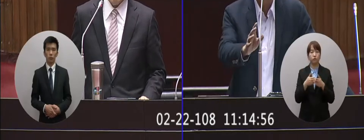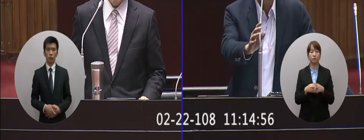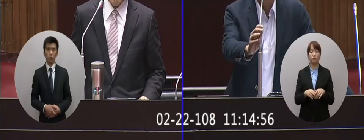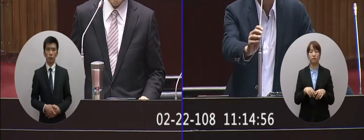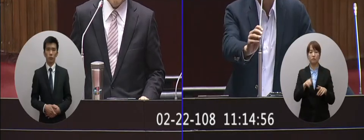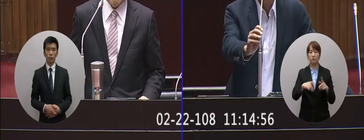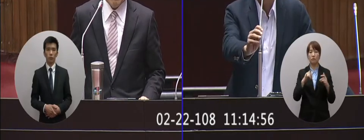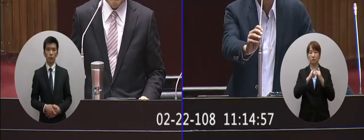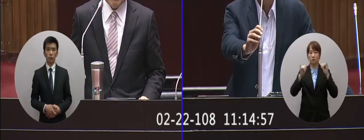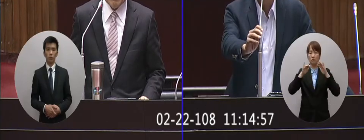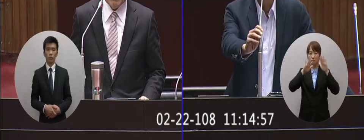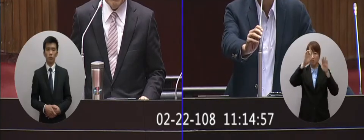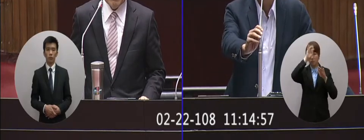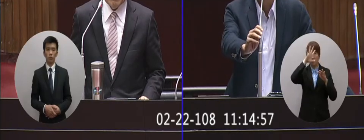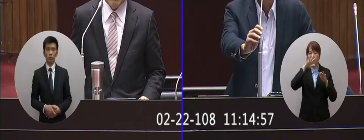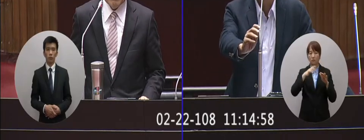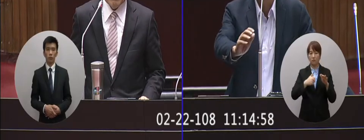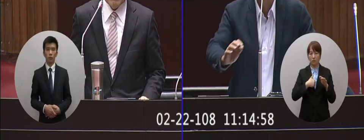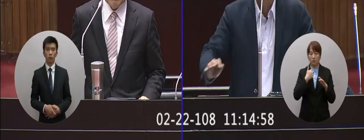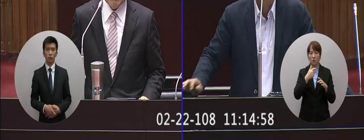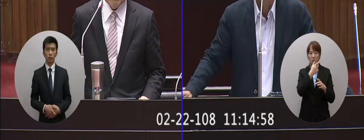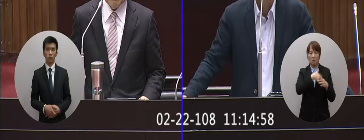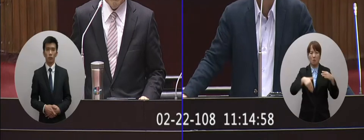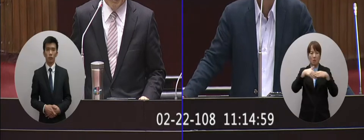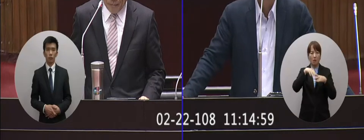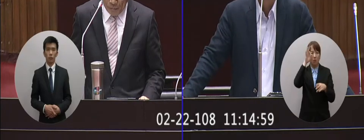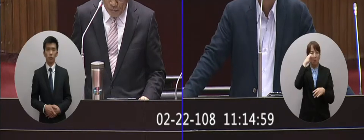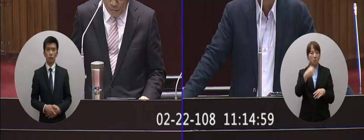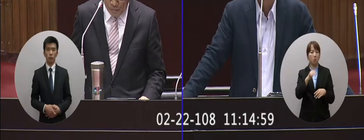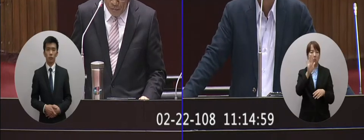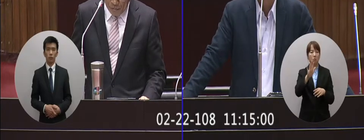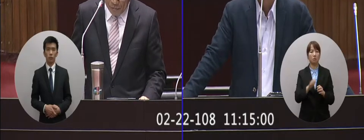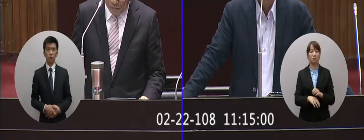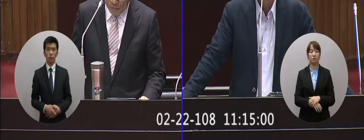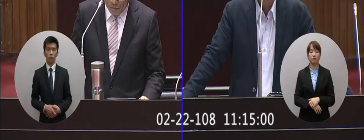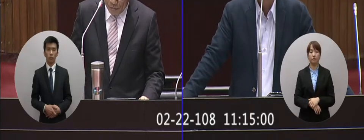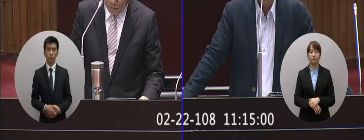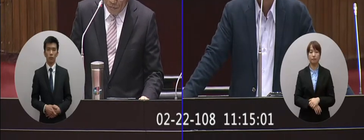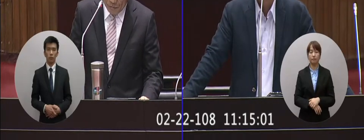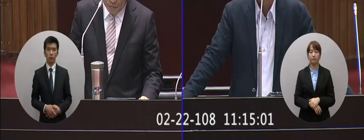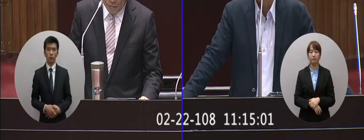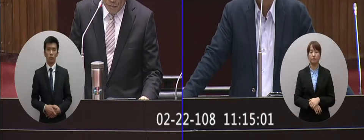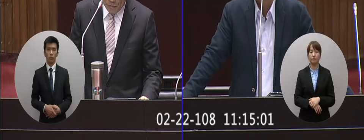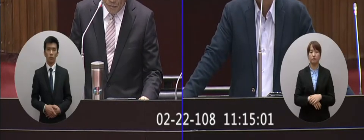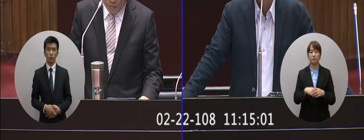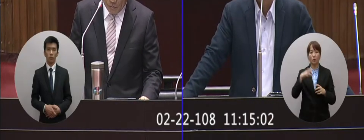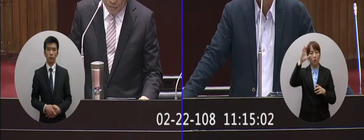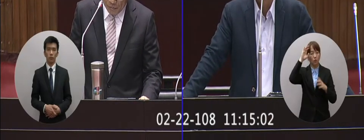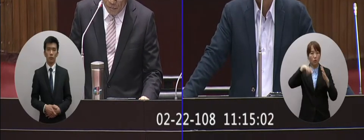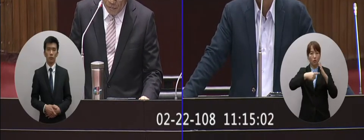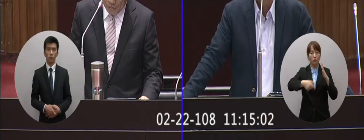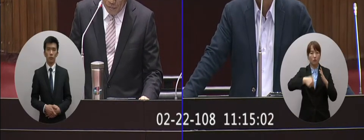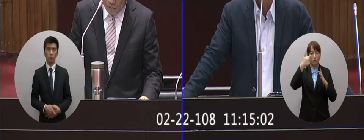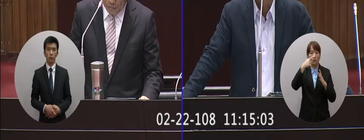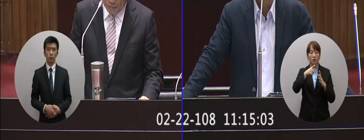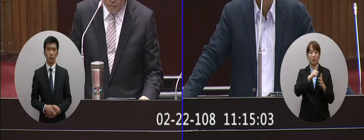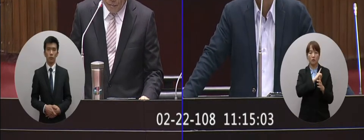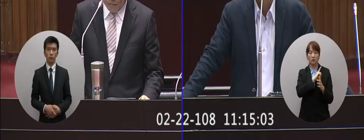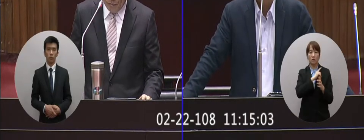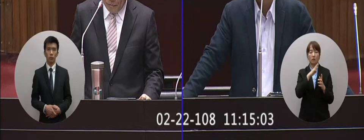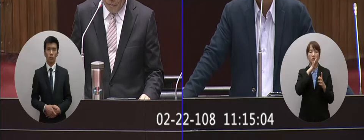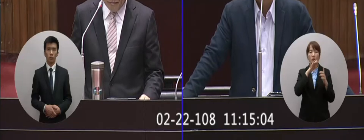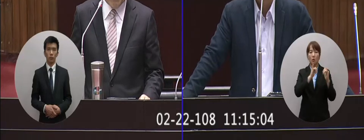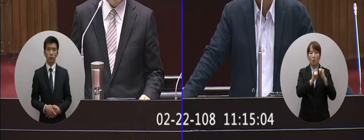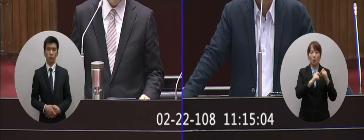这一次民进党坦白讲，真的是选得很难看了哈。好，那我想苏院长会做事接地